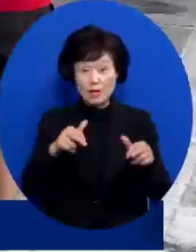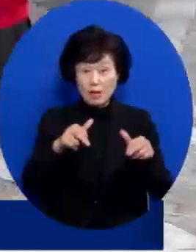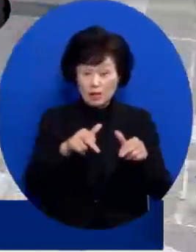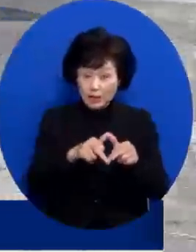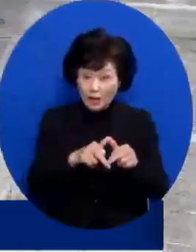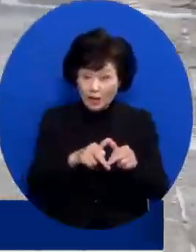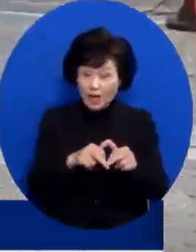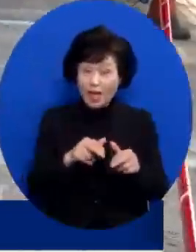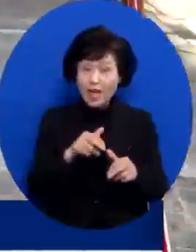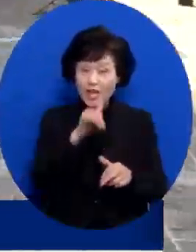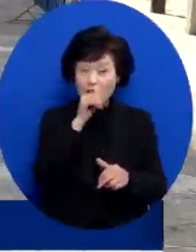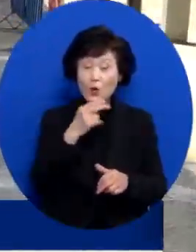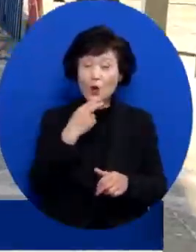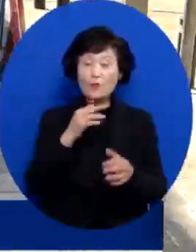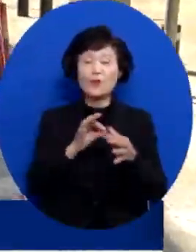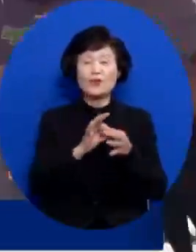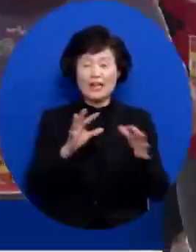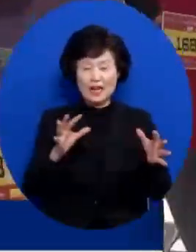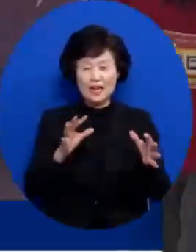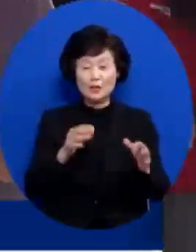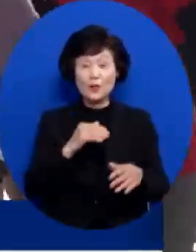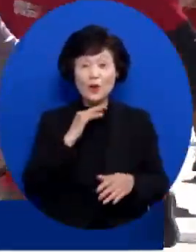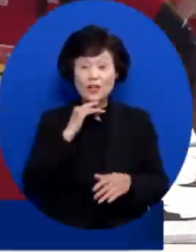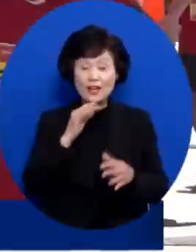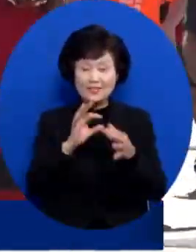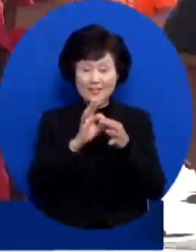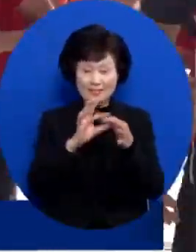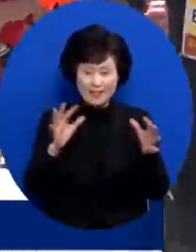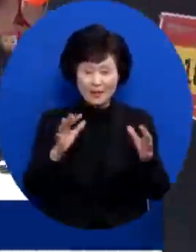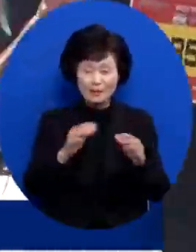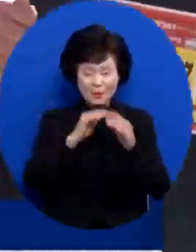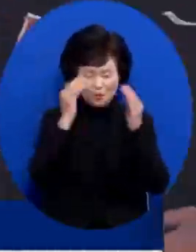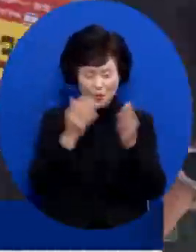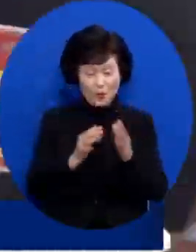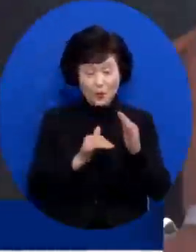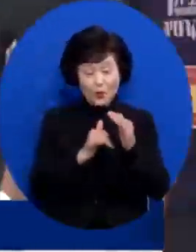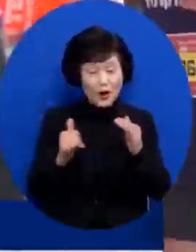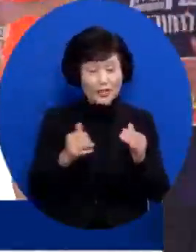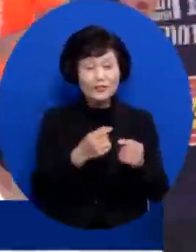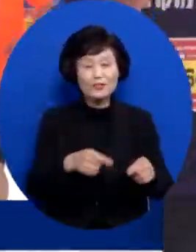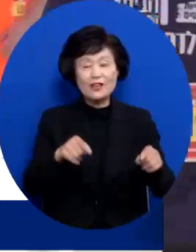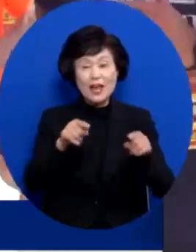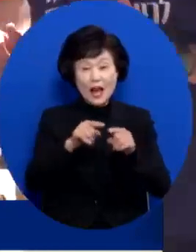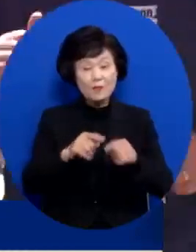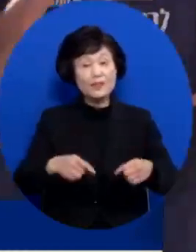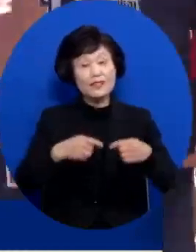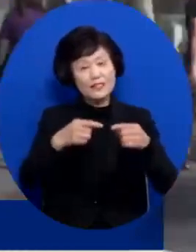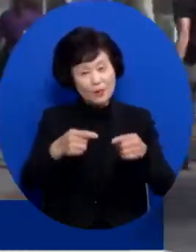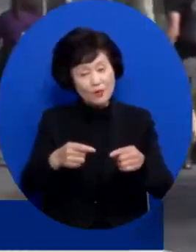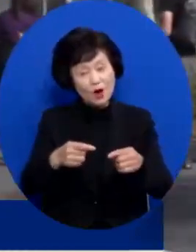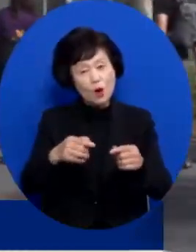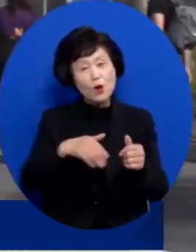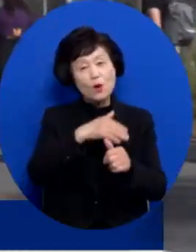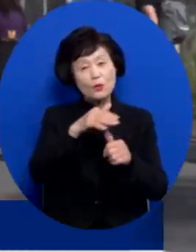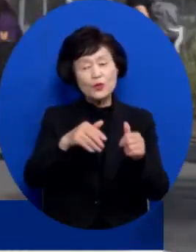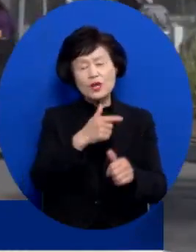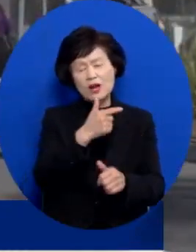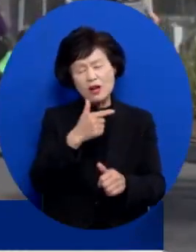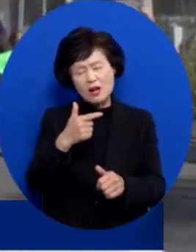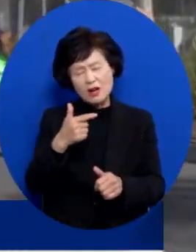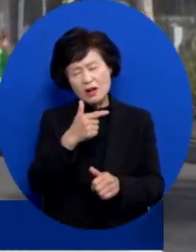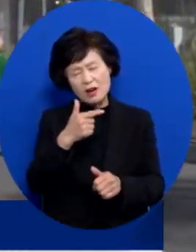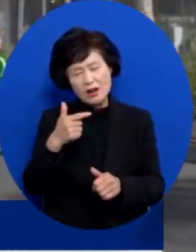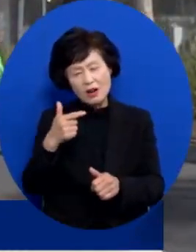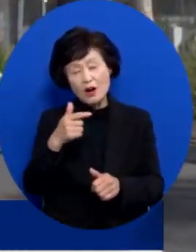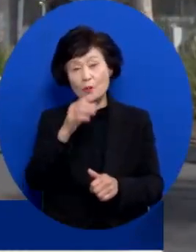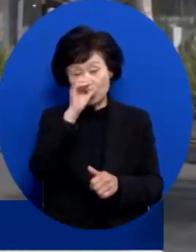비장애인이나 어린아이나 뭐 어른이나 가족들이 함께 어우러지고 이런 분위기가 너무